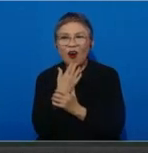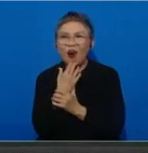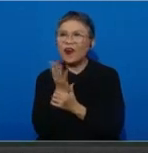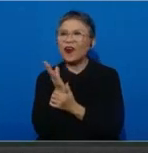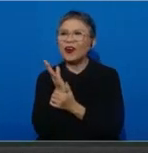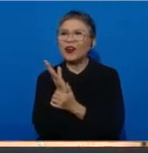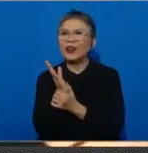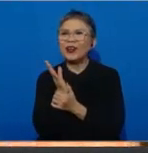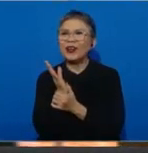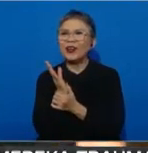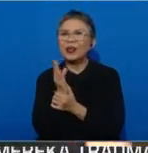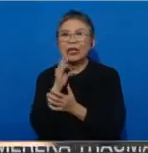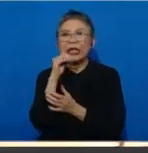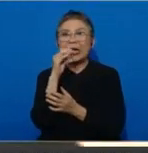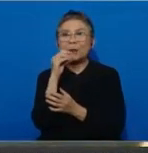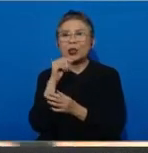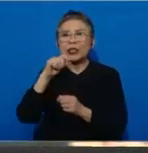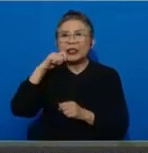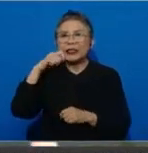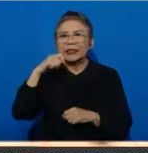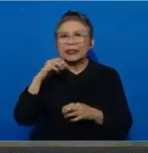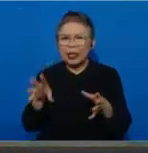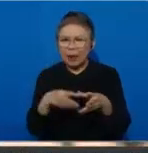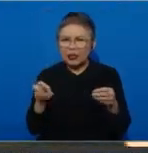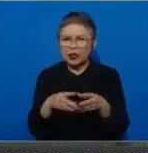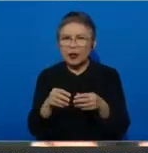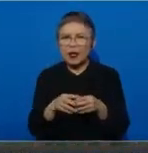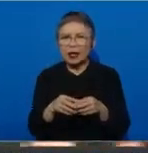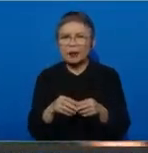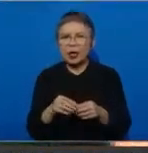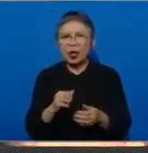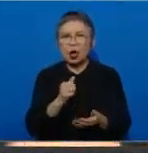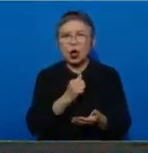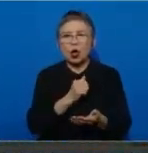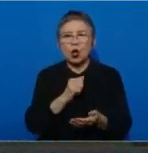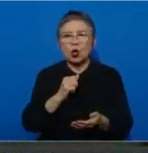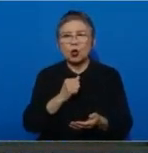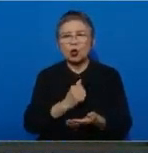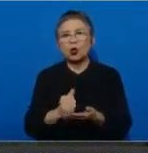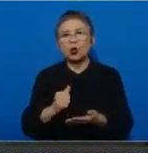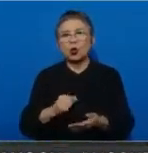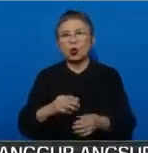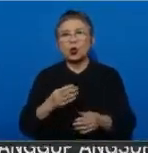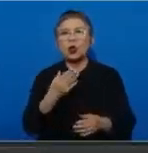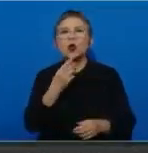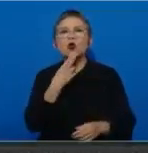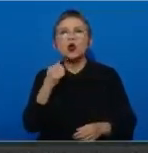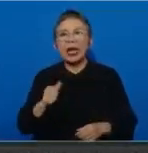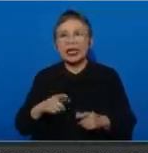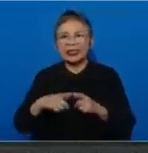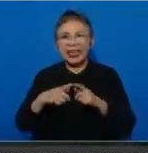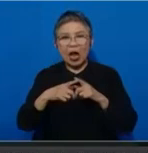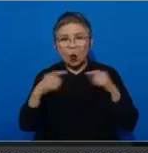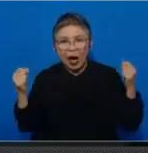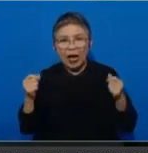rasanya dagingnya empuk dan karena dia dimasak menggunakan gula jawa dan juga asem Jawa jadi memang berbeda dari sate kambing